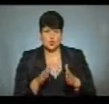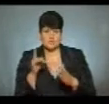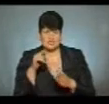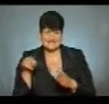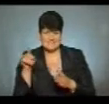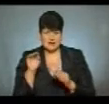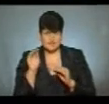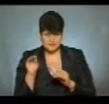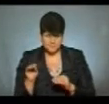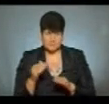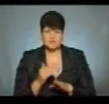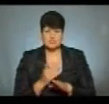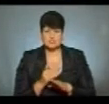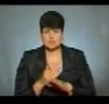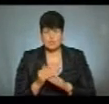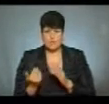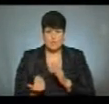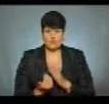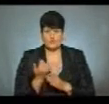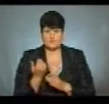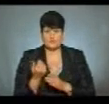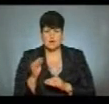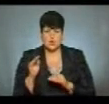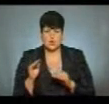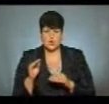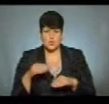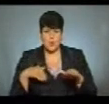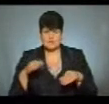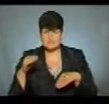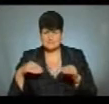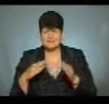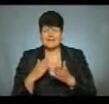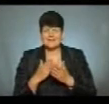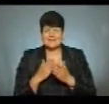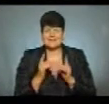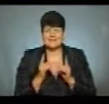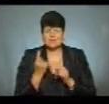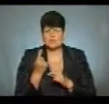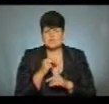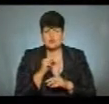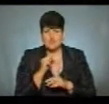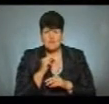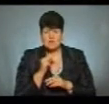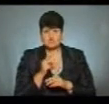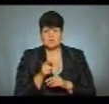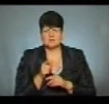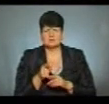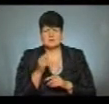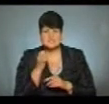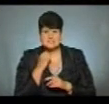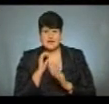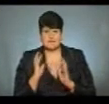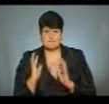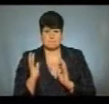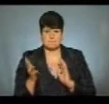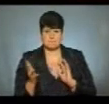старих. Частково поновлена розмітка. Є тільки одне зауваження, що там вже досить старе бар'єрне огородження,